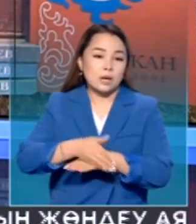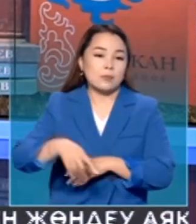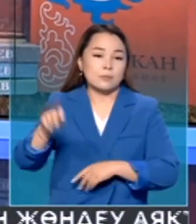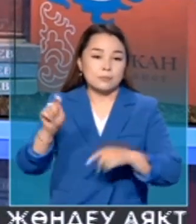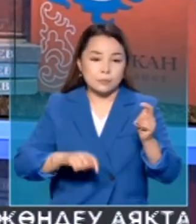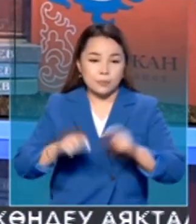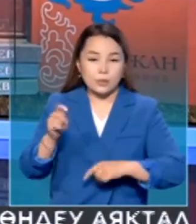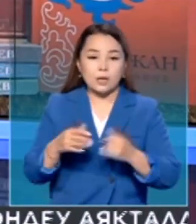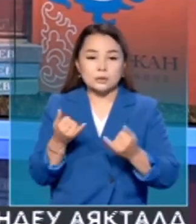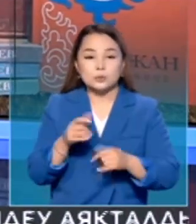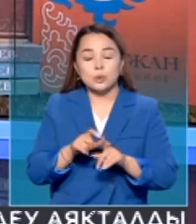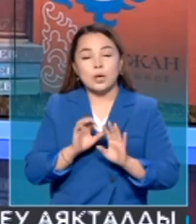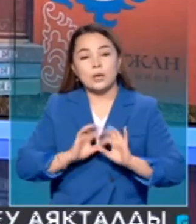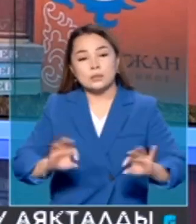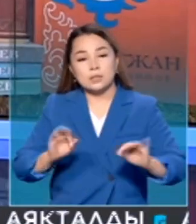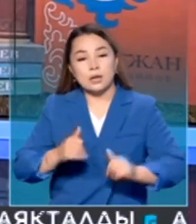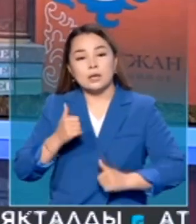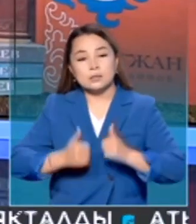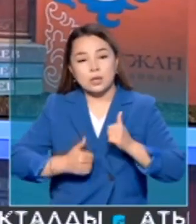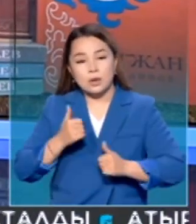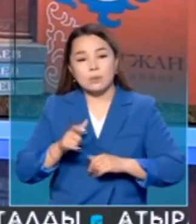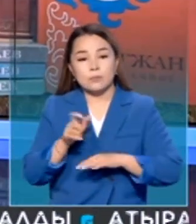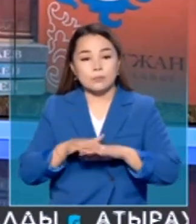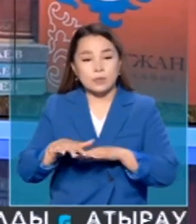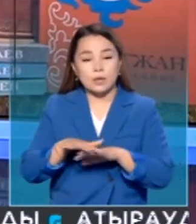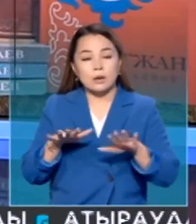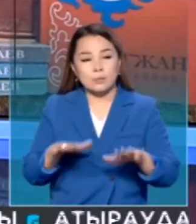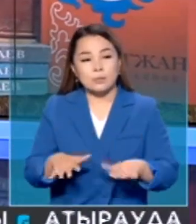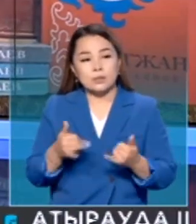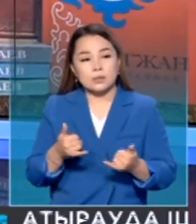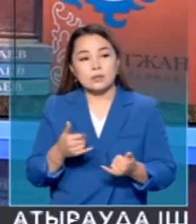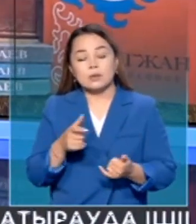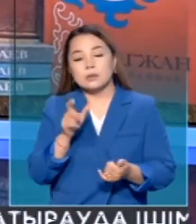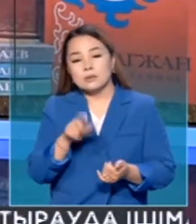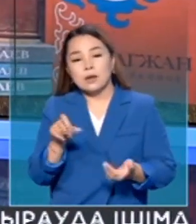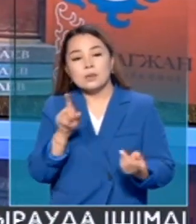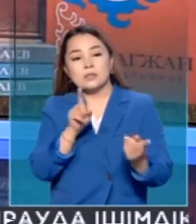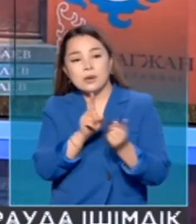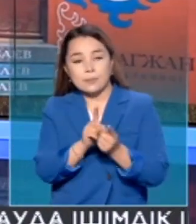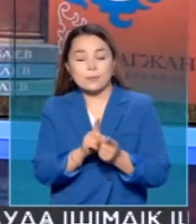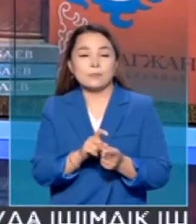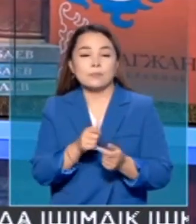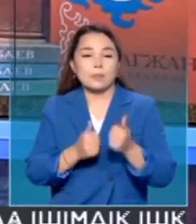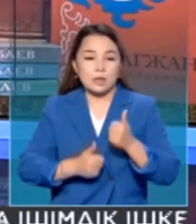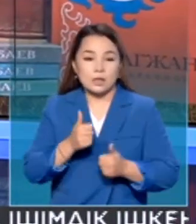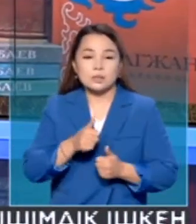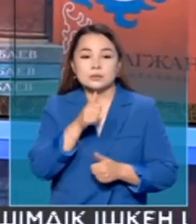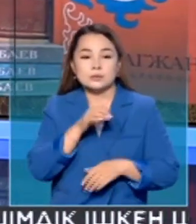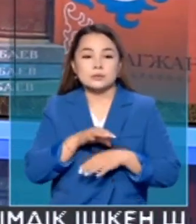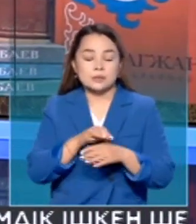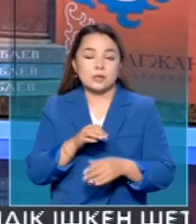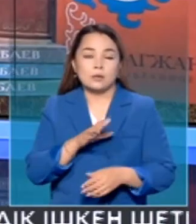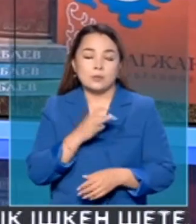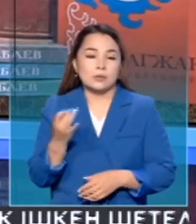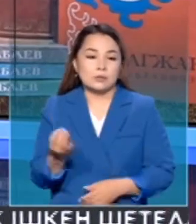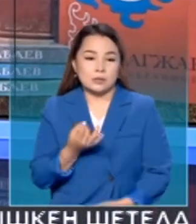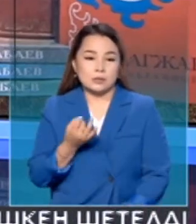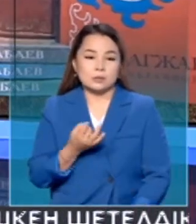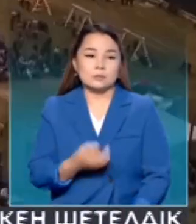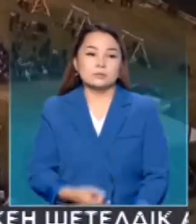Сахнада ақындар сөз сайысына түссе, бос кілемде балуандар белдесіп, аламан бәйгеде сәйгүліктер жарысты.